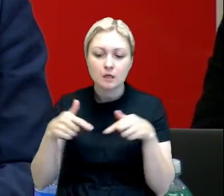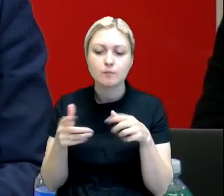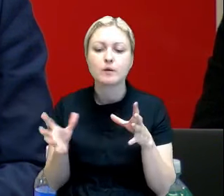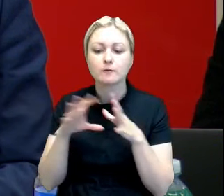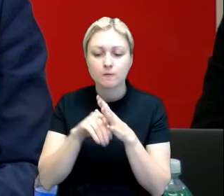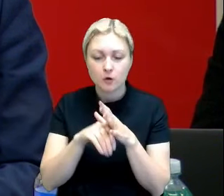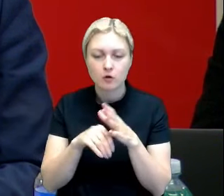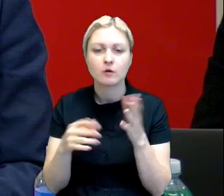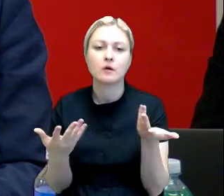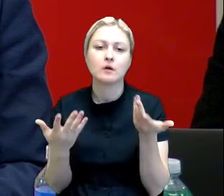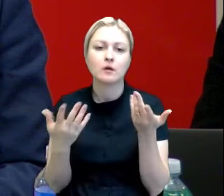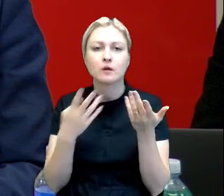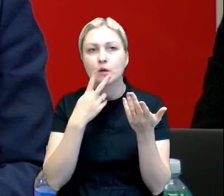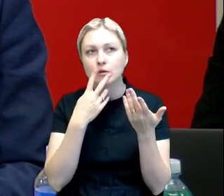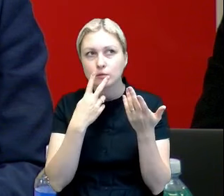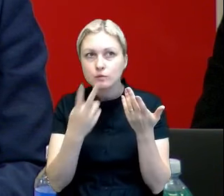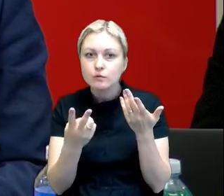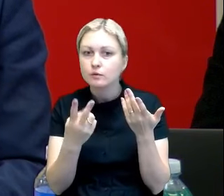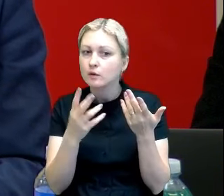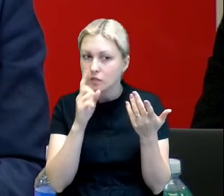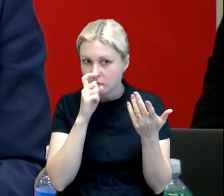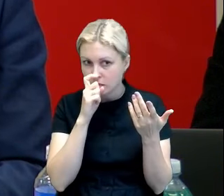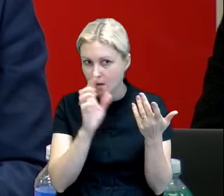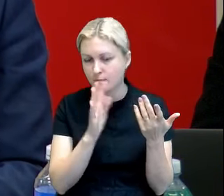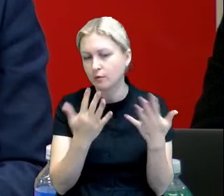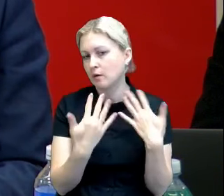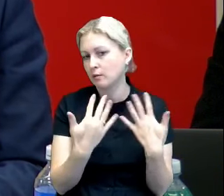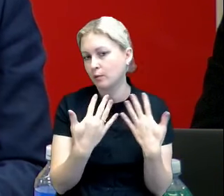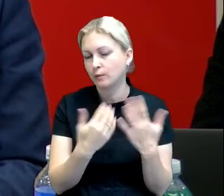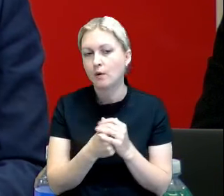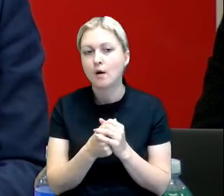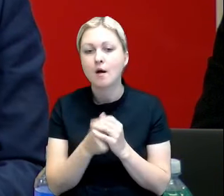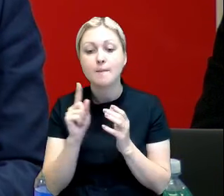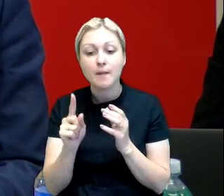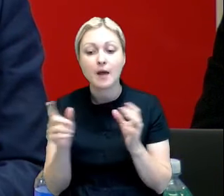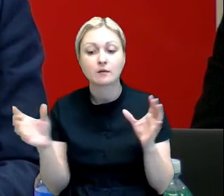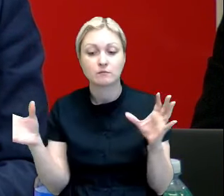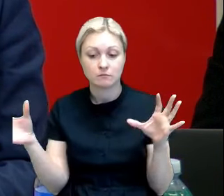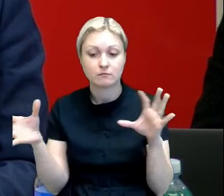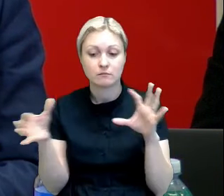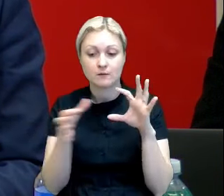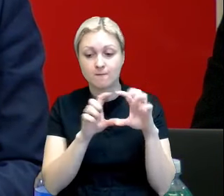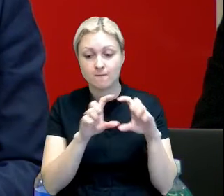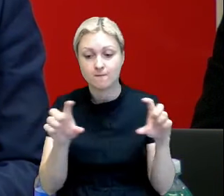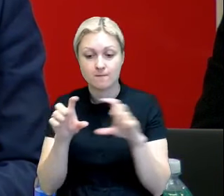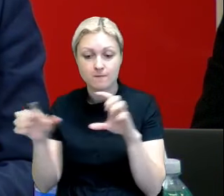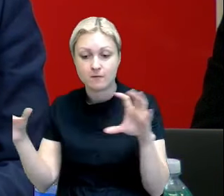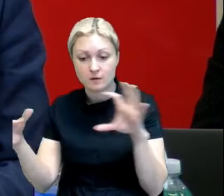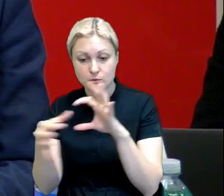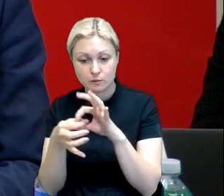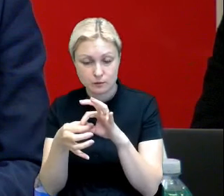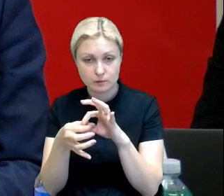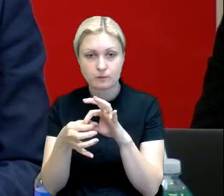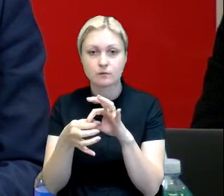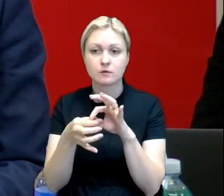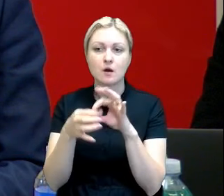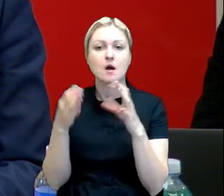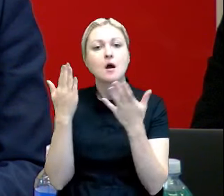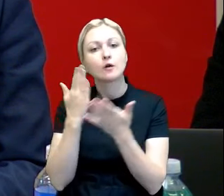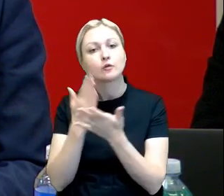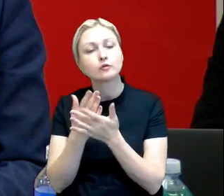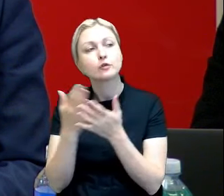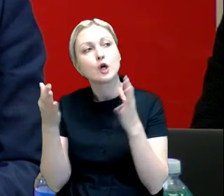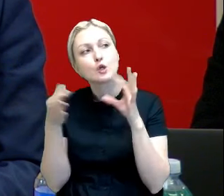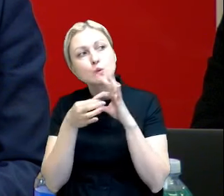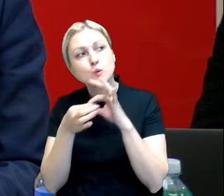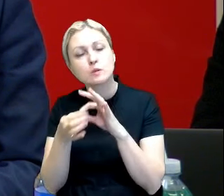rodikliai bet jeigu žiūrėti iš to sujungimo ar tai yra kas nors susiję su a na sakykime viešuoju sektoriu